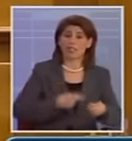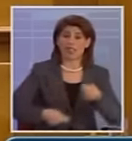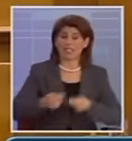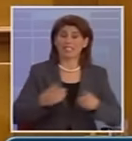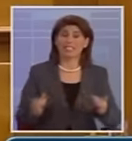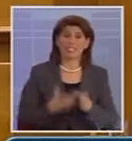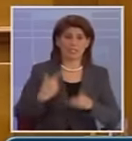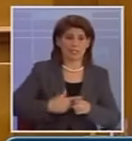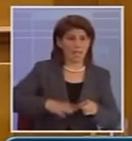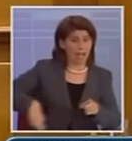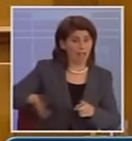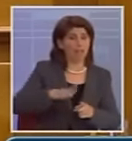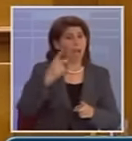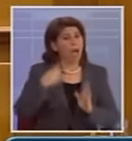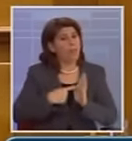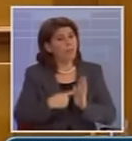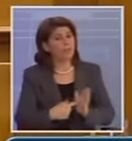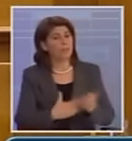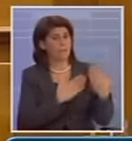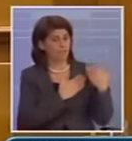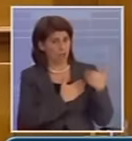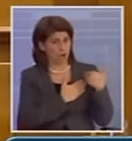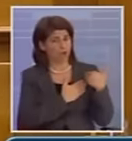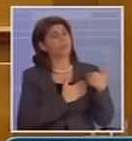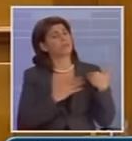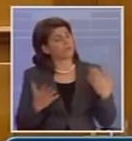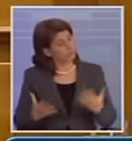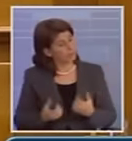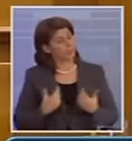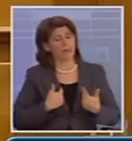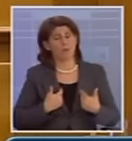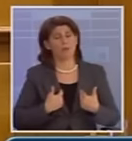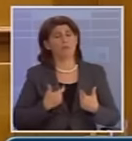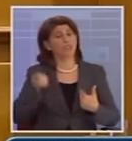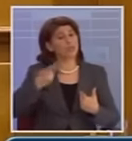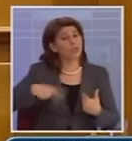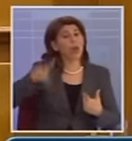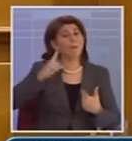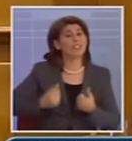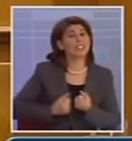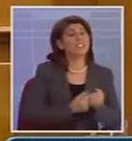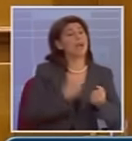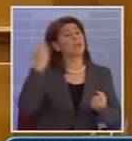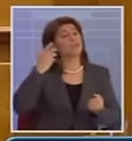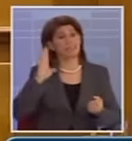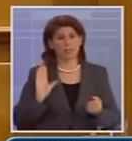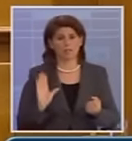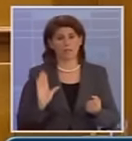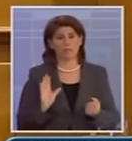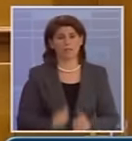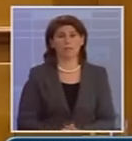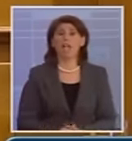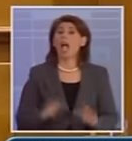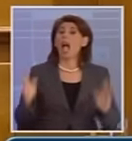τύχες της χώρας, αν δείξετε υπευθυνότητα, θα βρείτε από εμάς περισσότερη στήριξη από όσο φαντάζεστε.